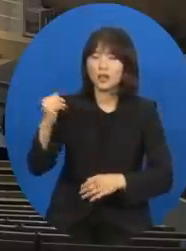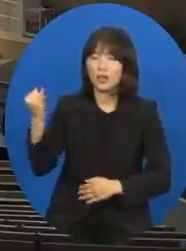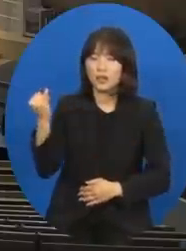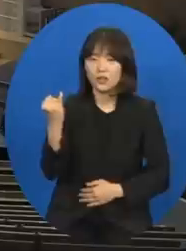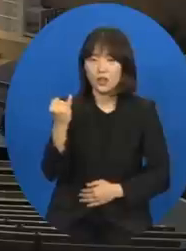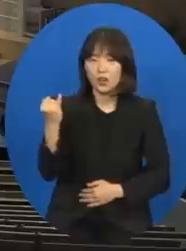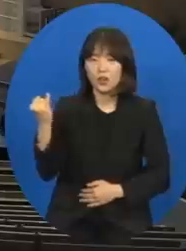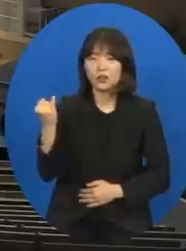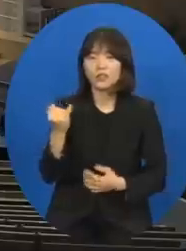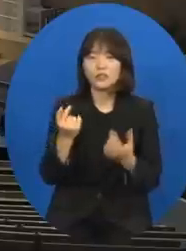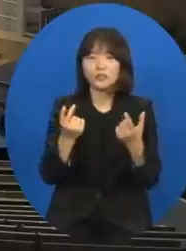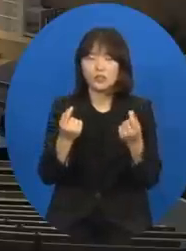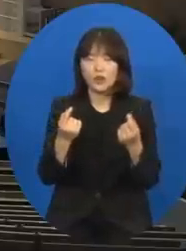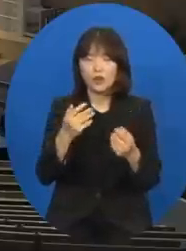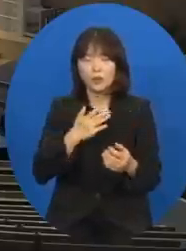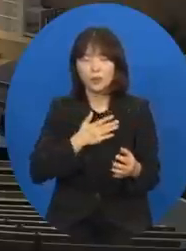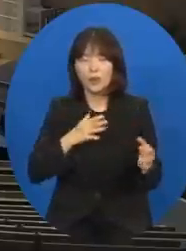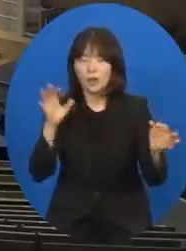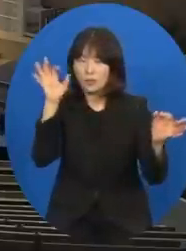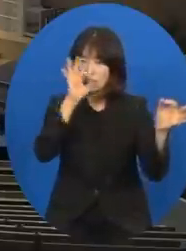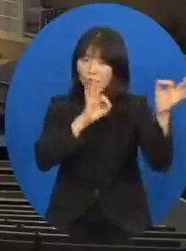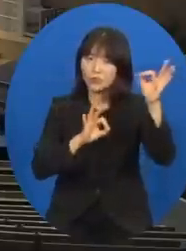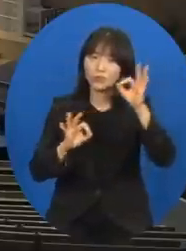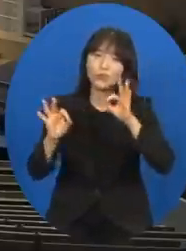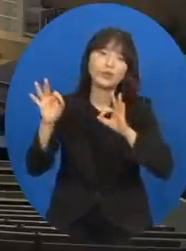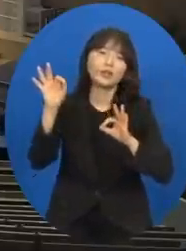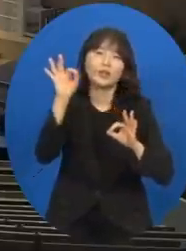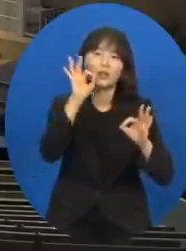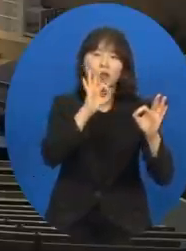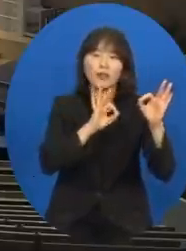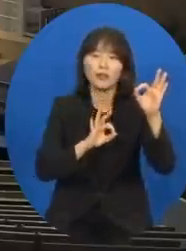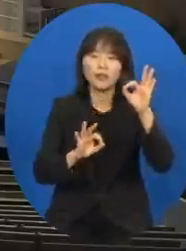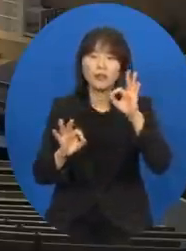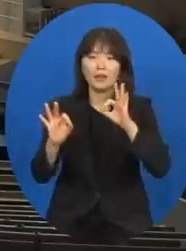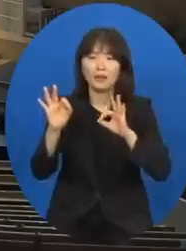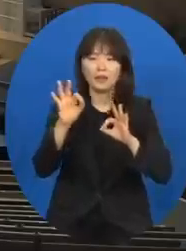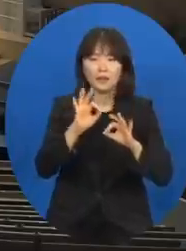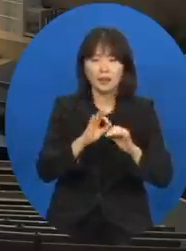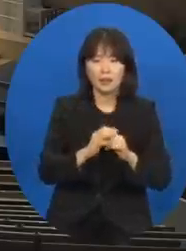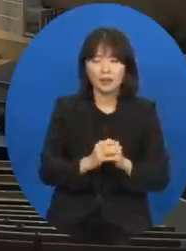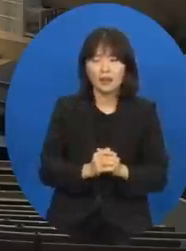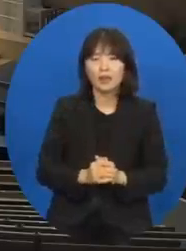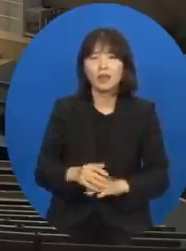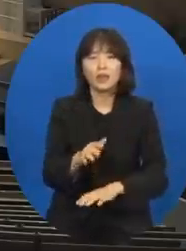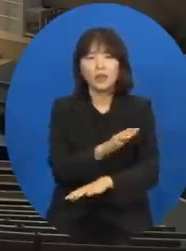우물가의 여인처럼 난 구했네.